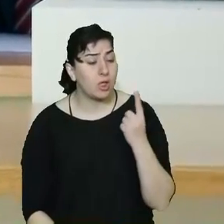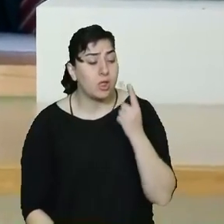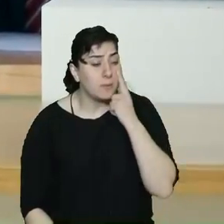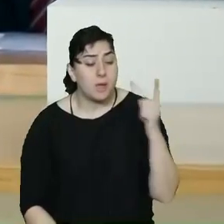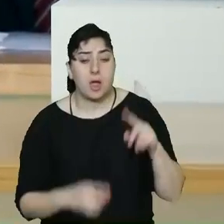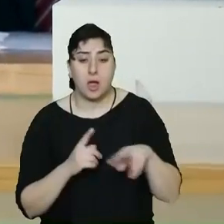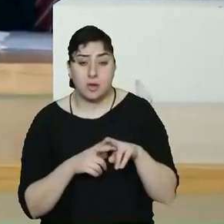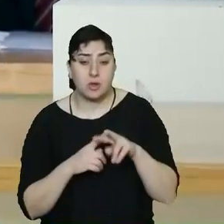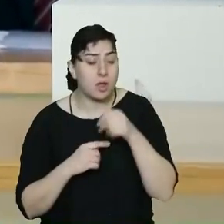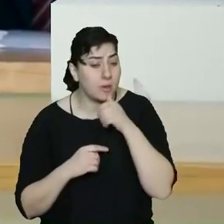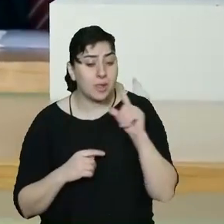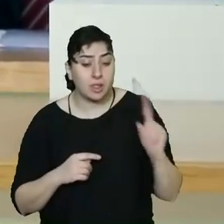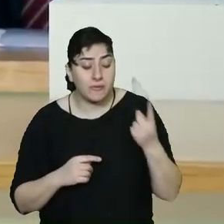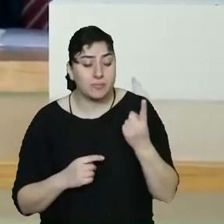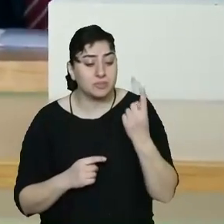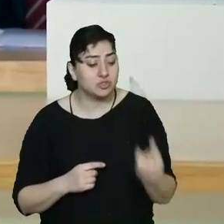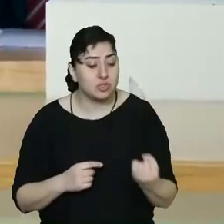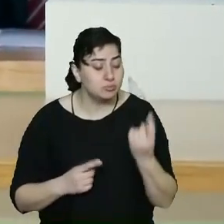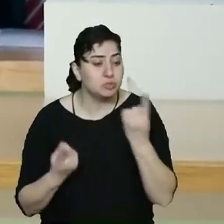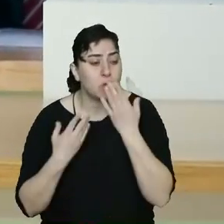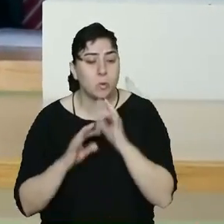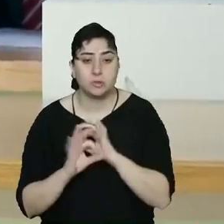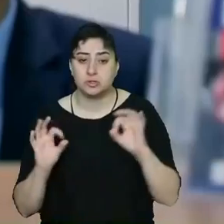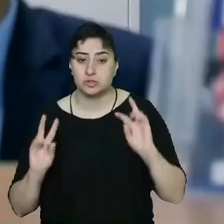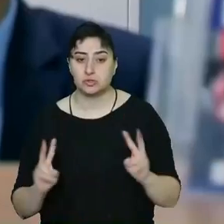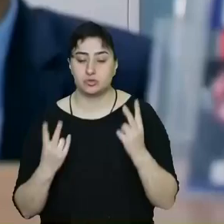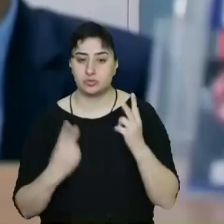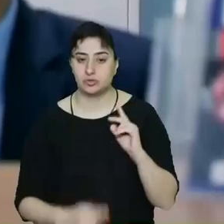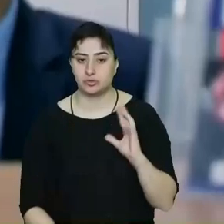defa Aydoğan abinin çekmecesinde bir şey yok. Hayret!